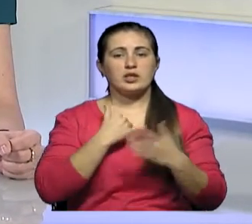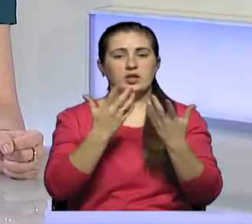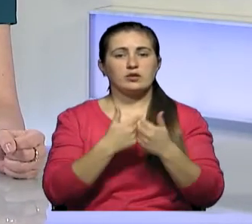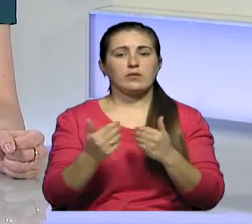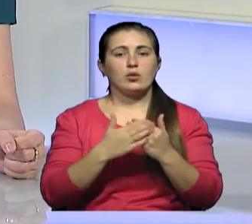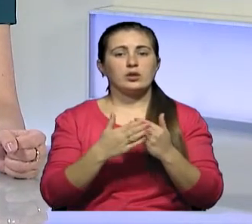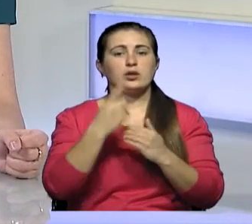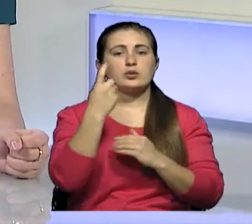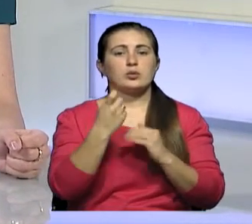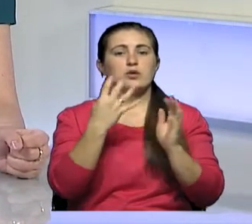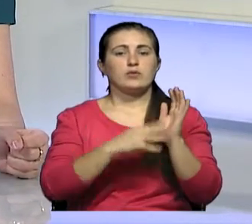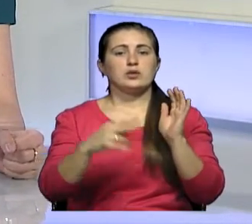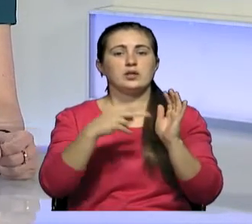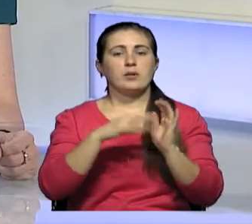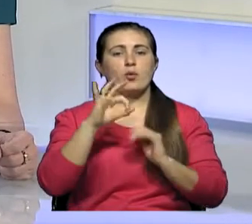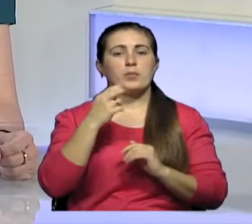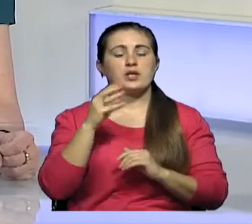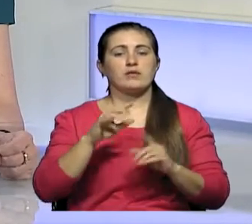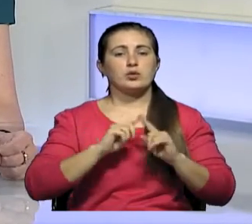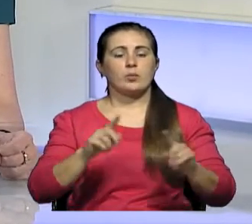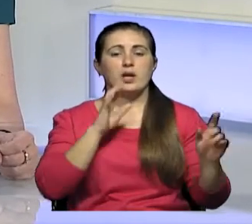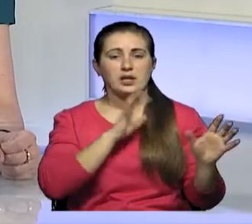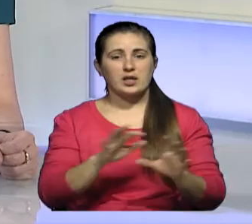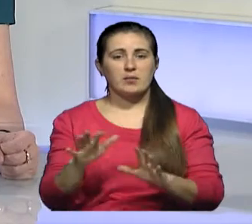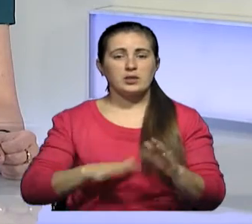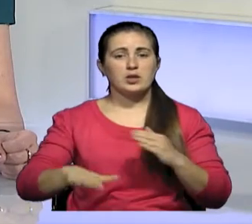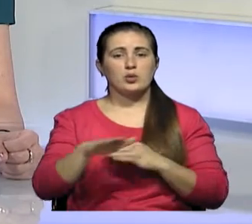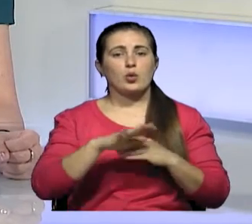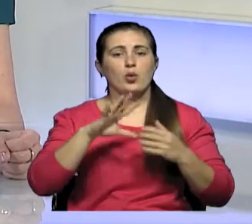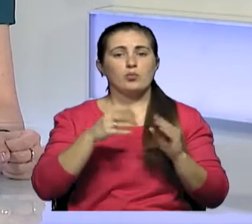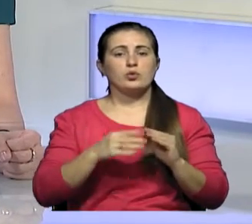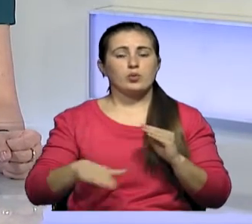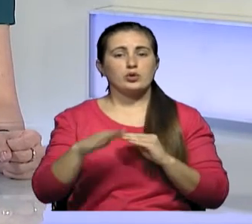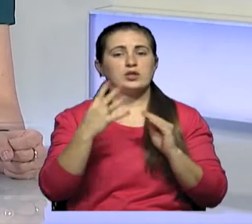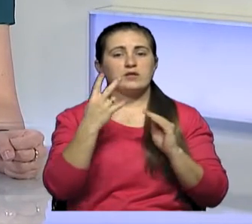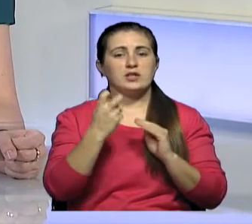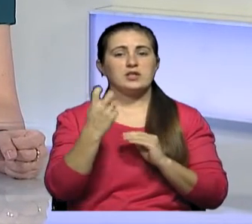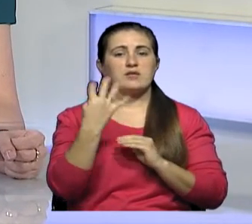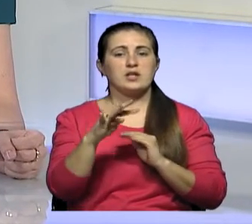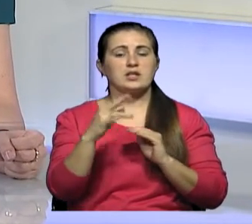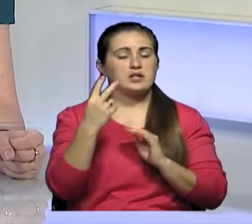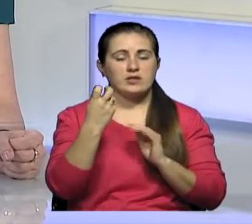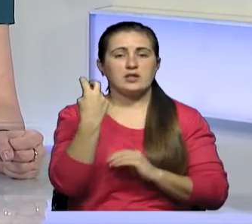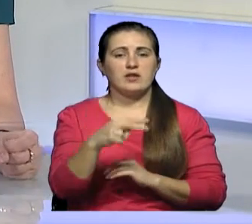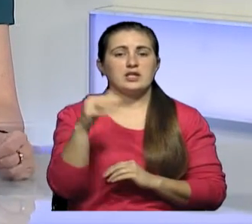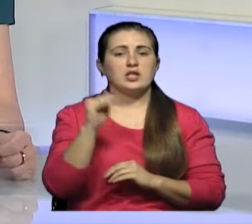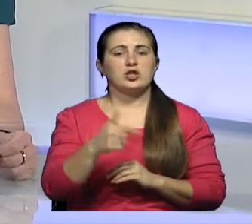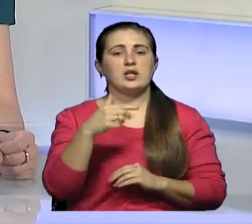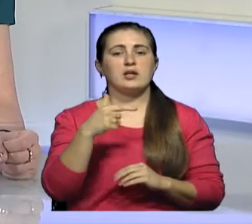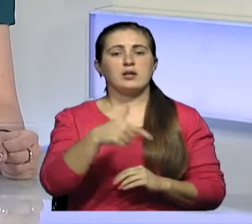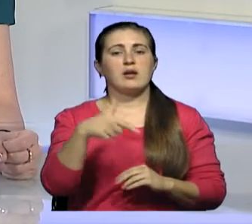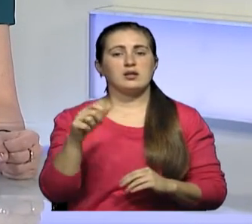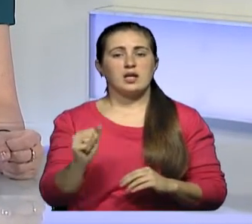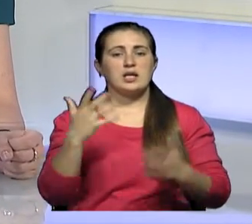197 объектов особо охраняемых природных территориях площадью 220 тысяч гектар если сравнить